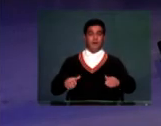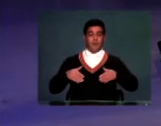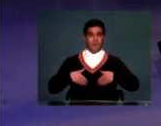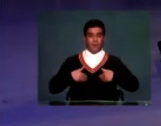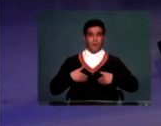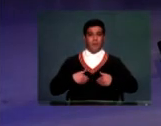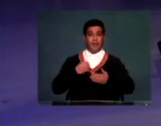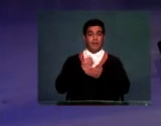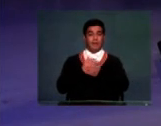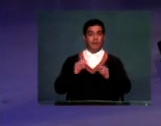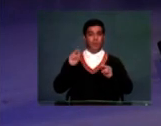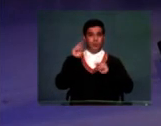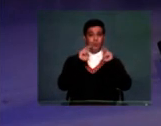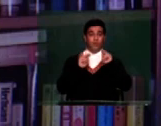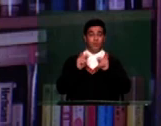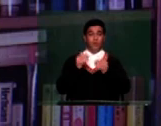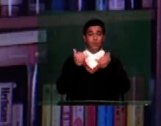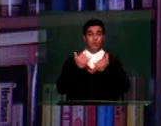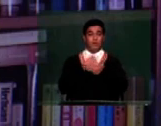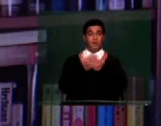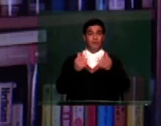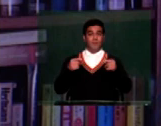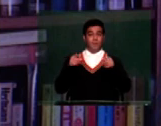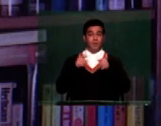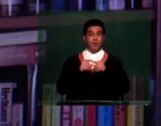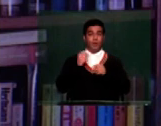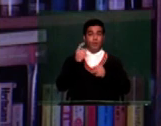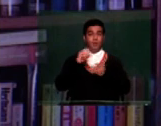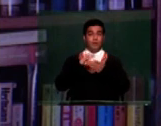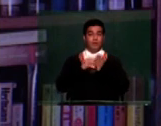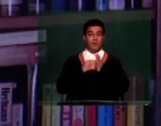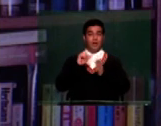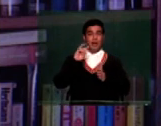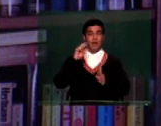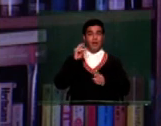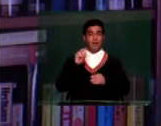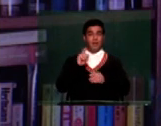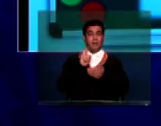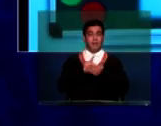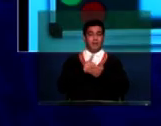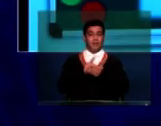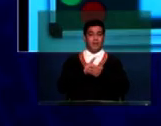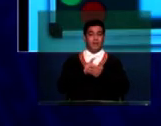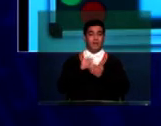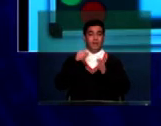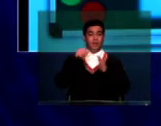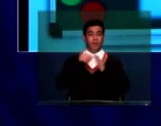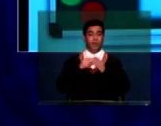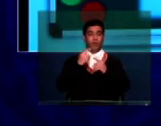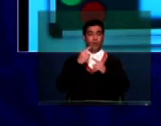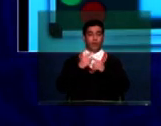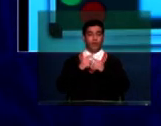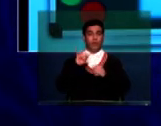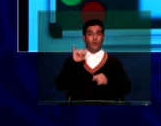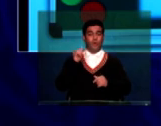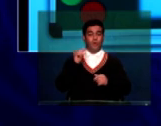Assalomu alaykum aziz o'quvchilar. Bugun siz bilan 11-sinf algebra darsligidagi ehtimolliklarni qo'shish va